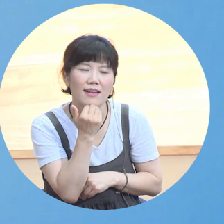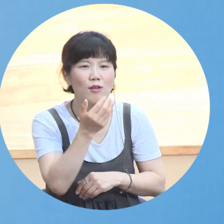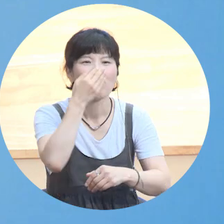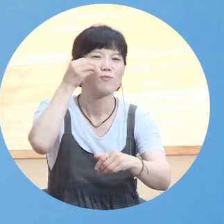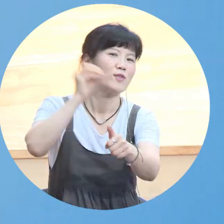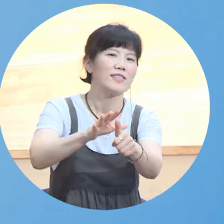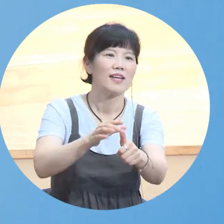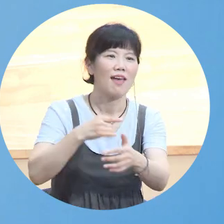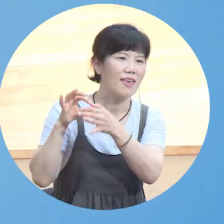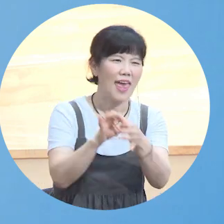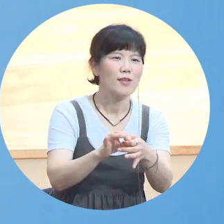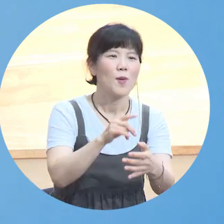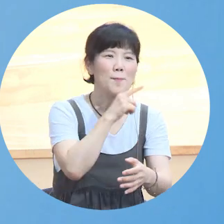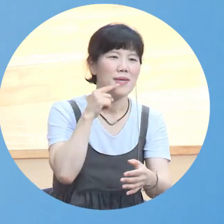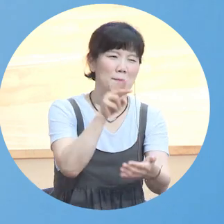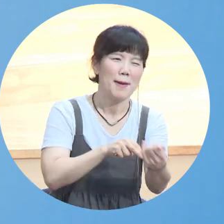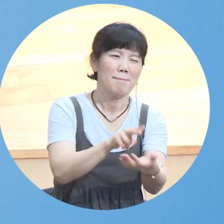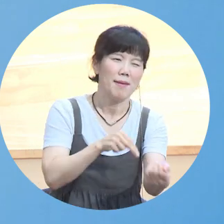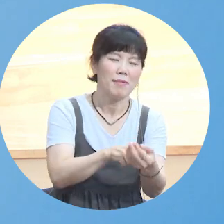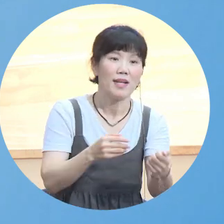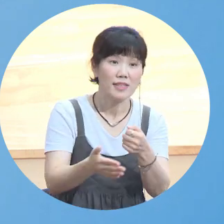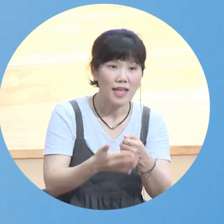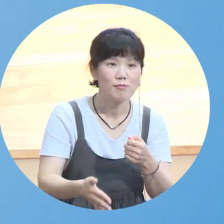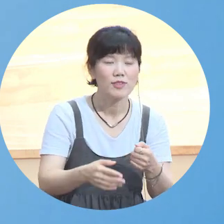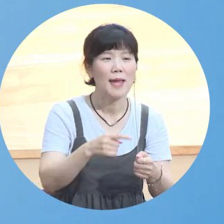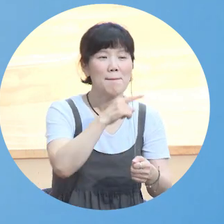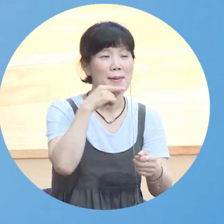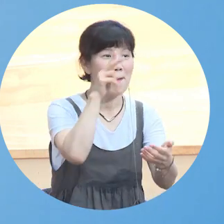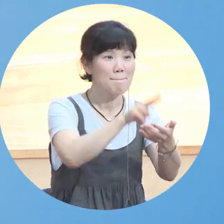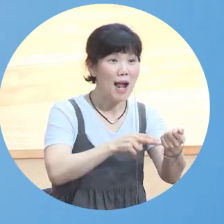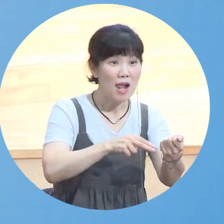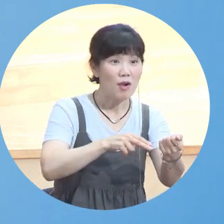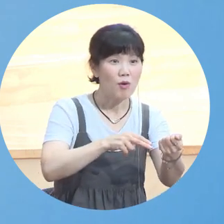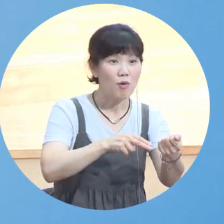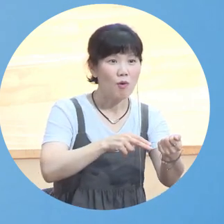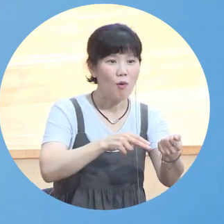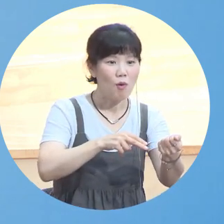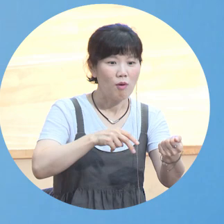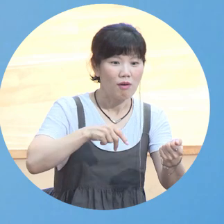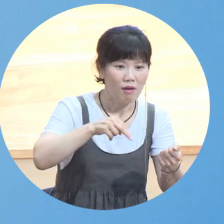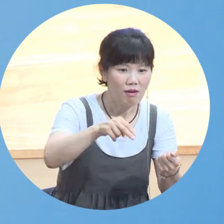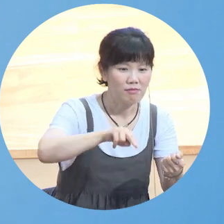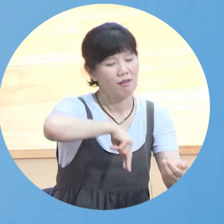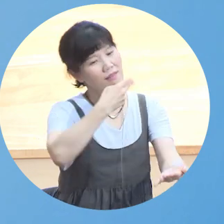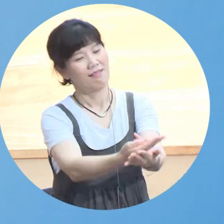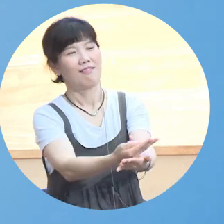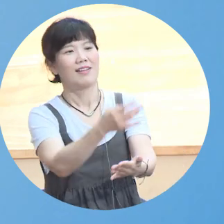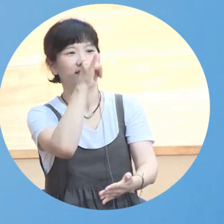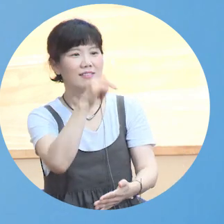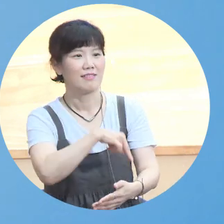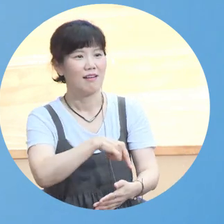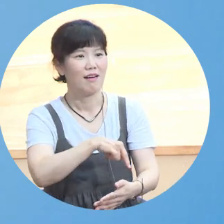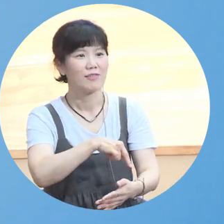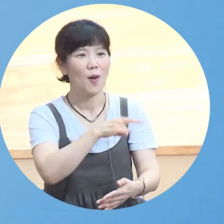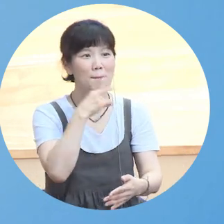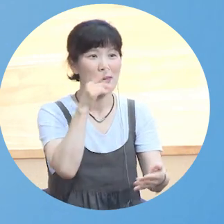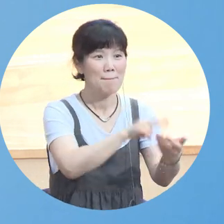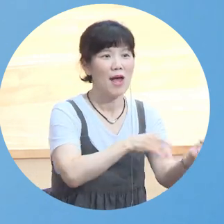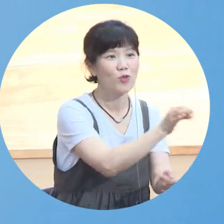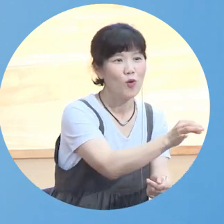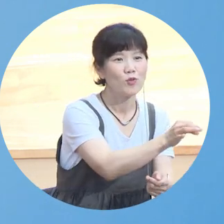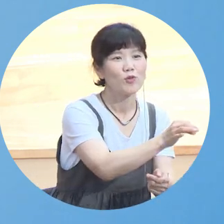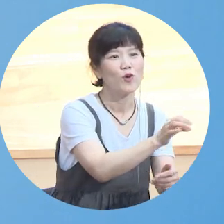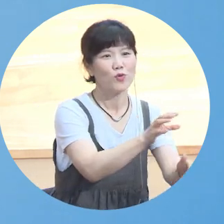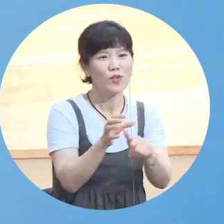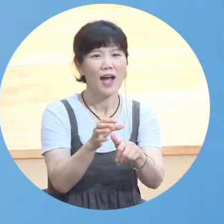그런 바람에 피를 팔고 나오다가 배워 해서 졸도를 해요 그래서 피를 판 돈으로 아 일어나지만 그 돈으로 또 다시 필을 사서